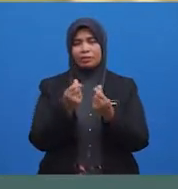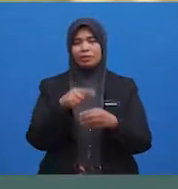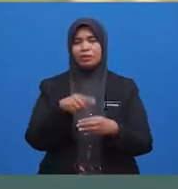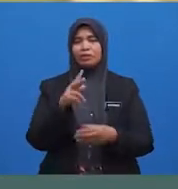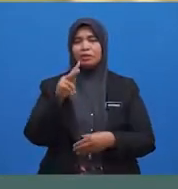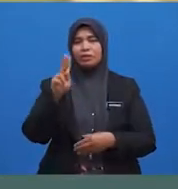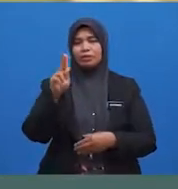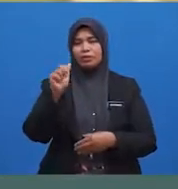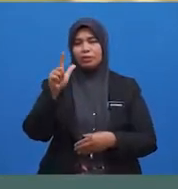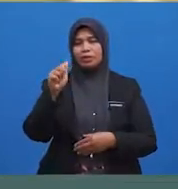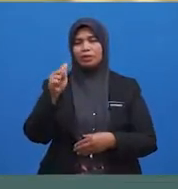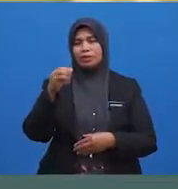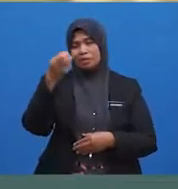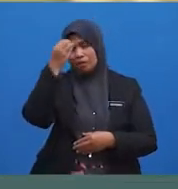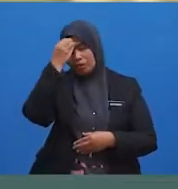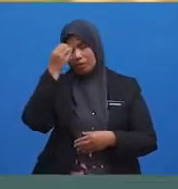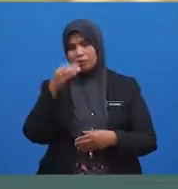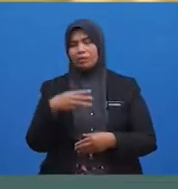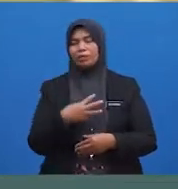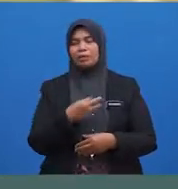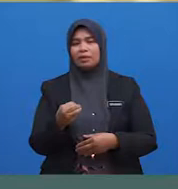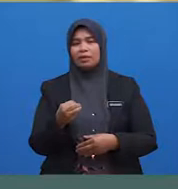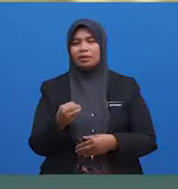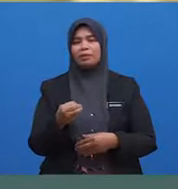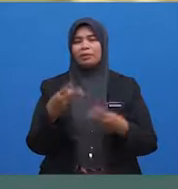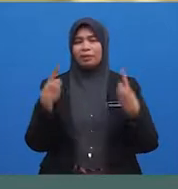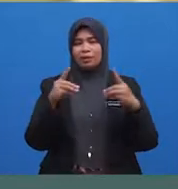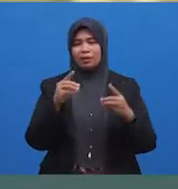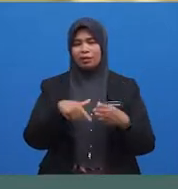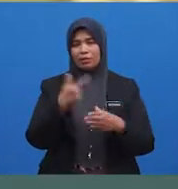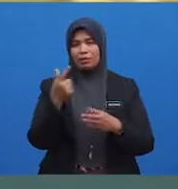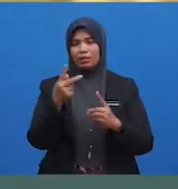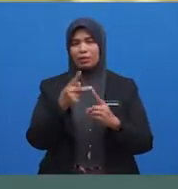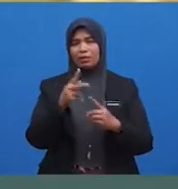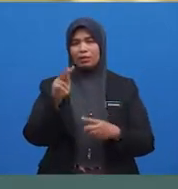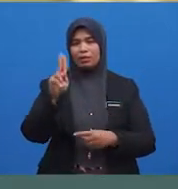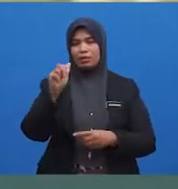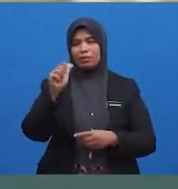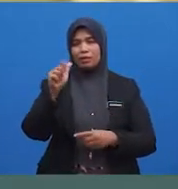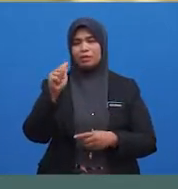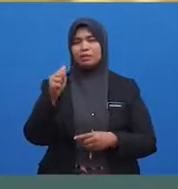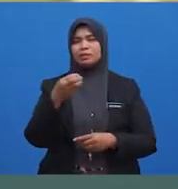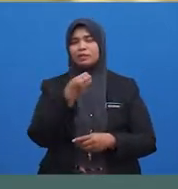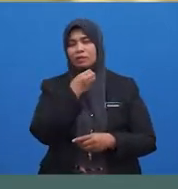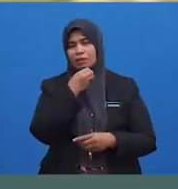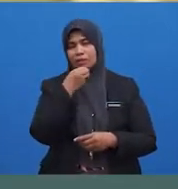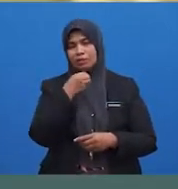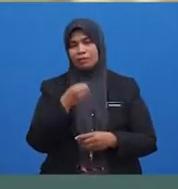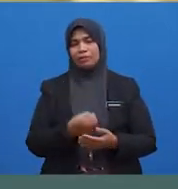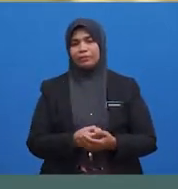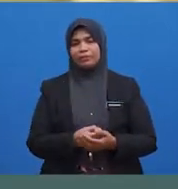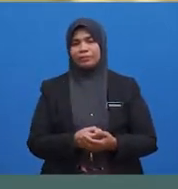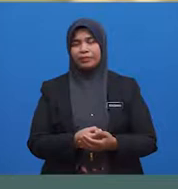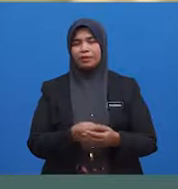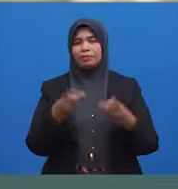Selangor menarik pedagang luar ke Kuala Selangor. Bagi memastikan perdagangan biji